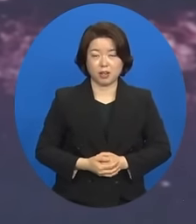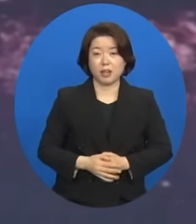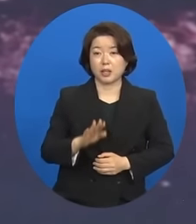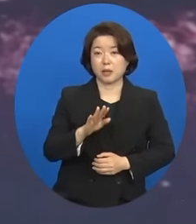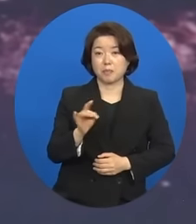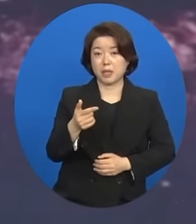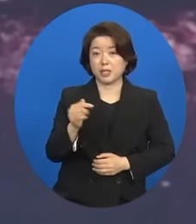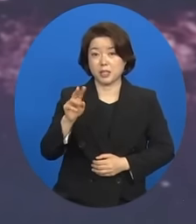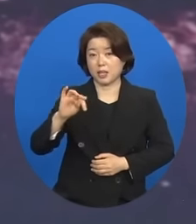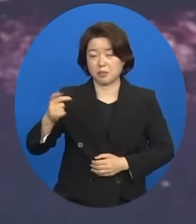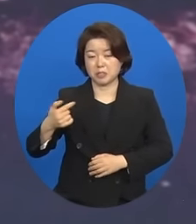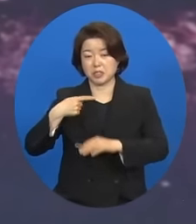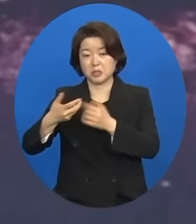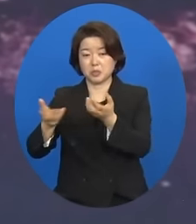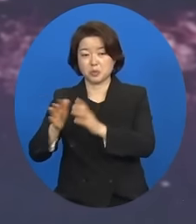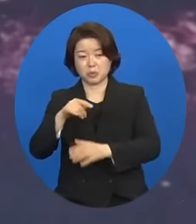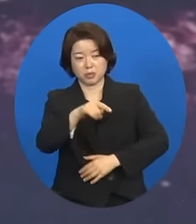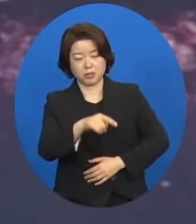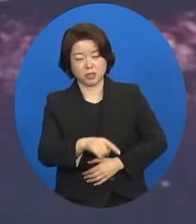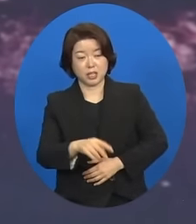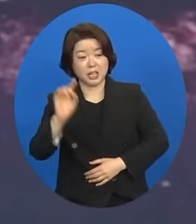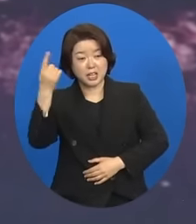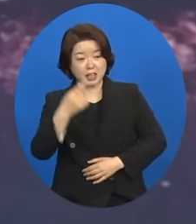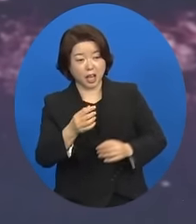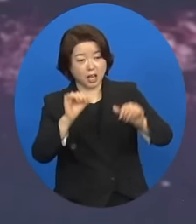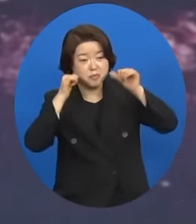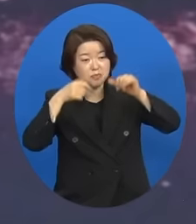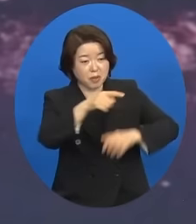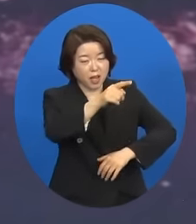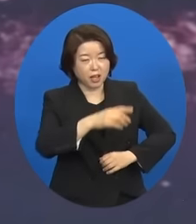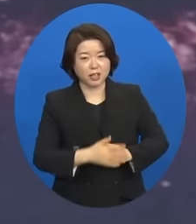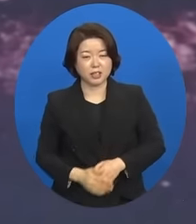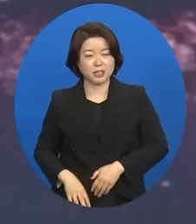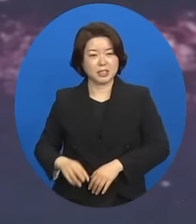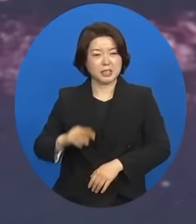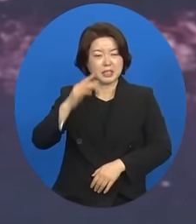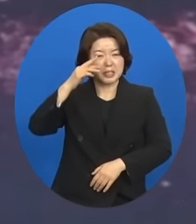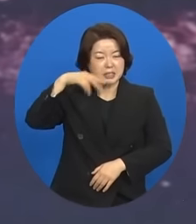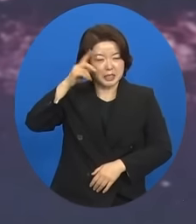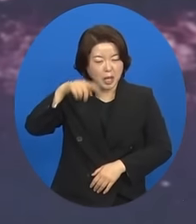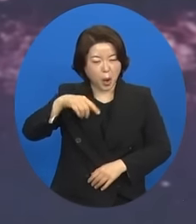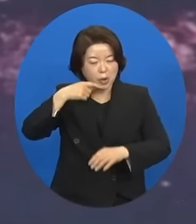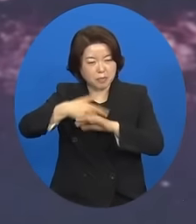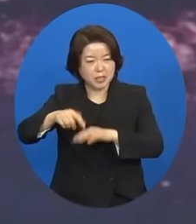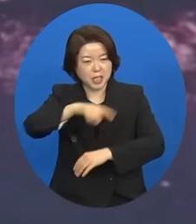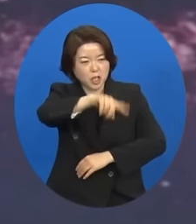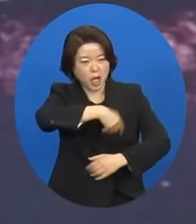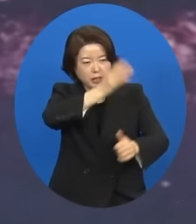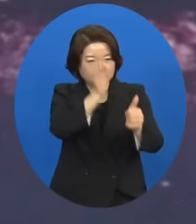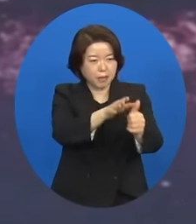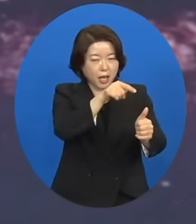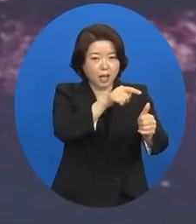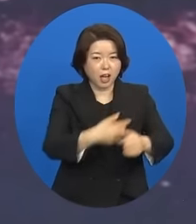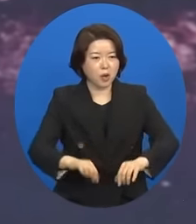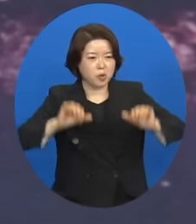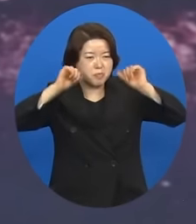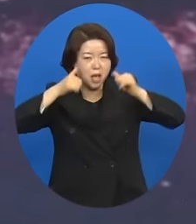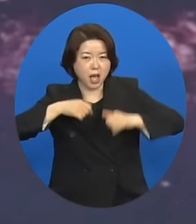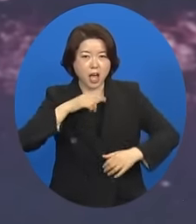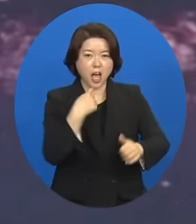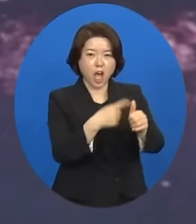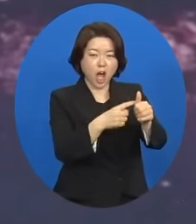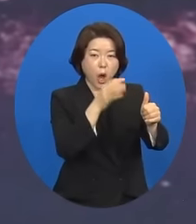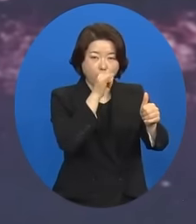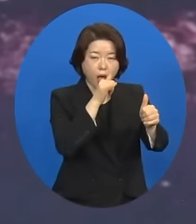소속이었지만 저주를 해요 사월의 비가 너에게 돌아갈 지어다 막 그 하니까 아 분명 다윗의